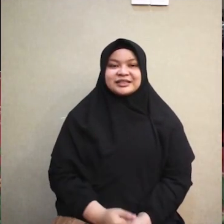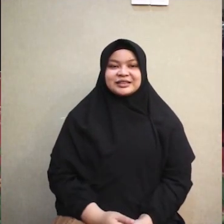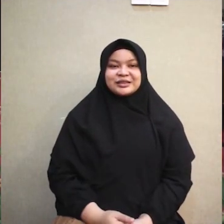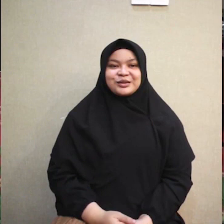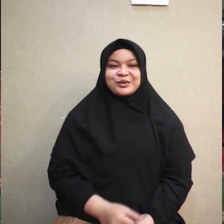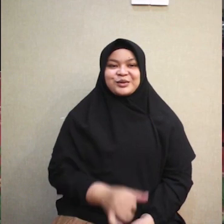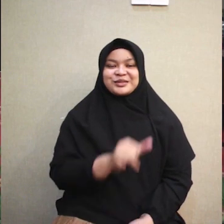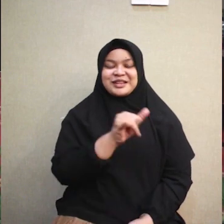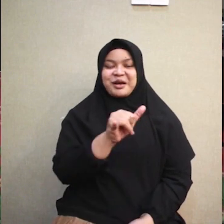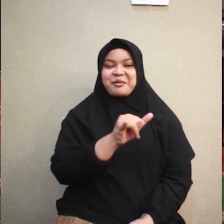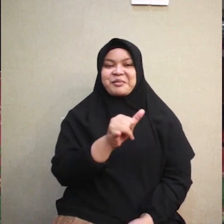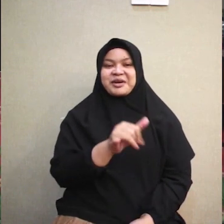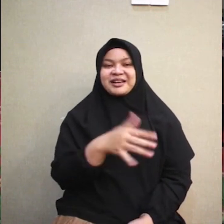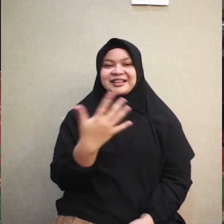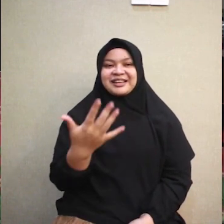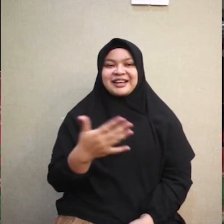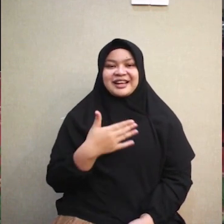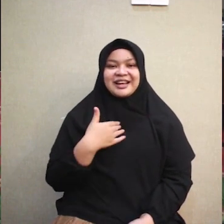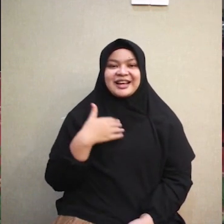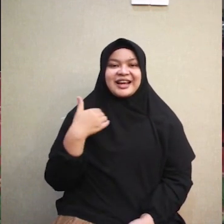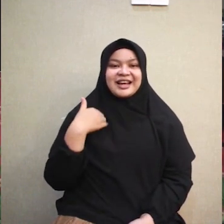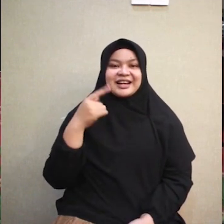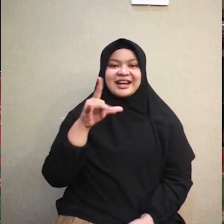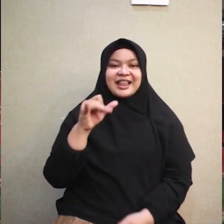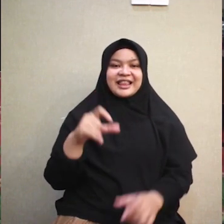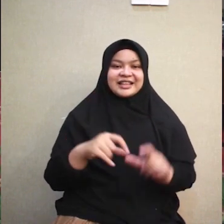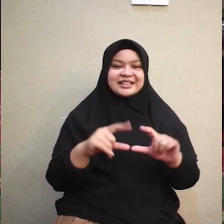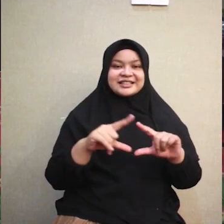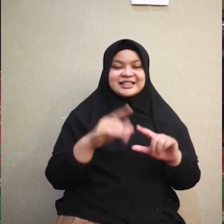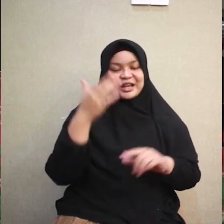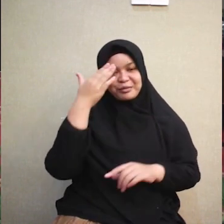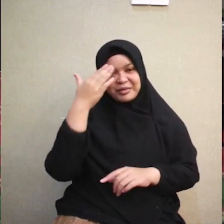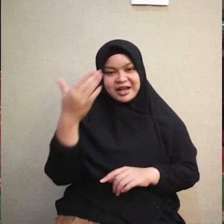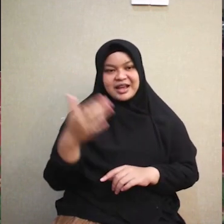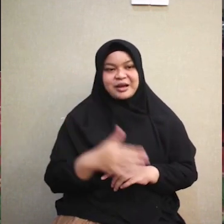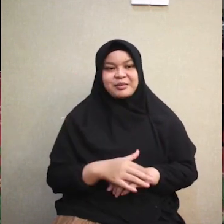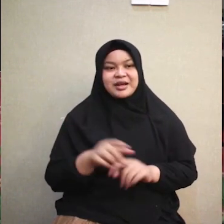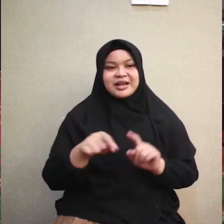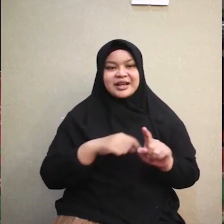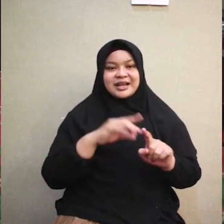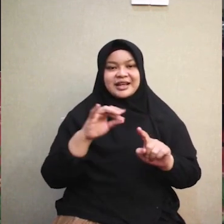Lalu ada Mbak Lisa Apa kabar Mbak Lisa